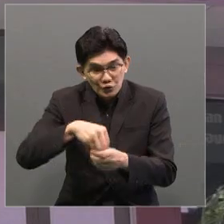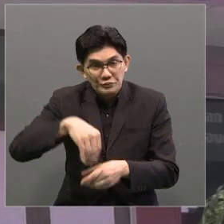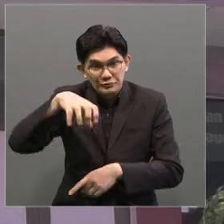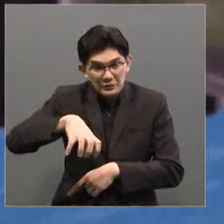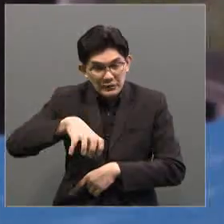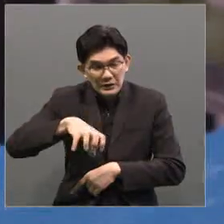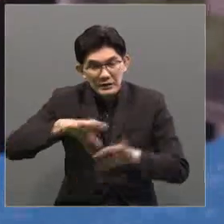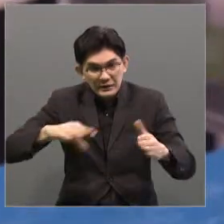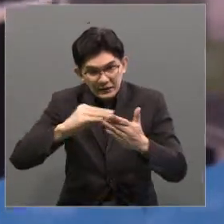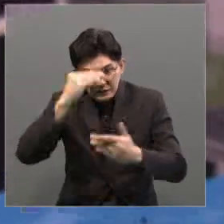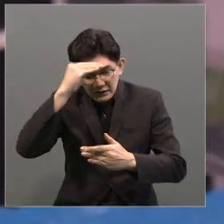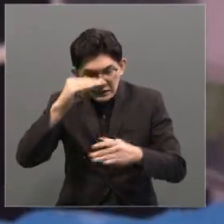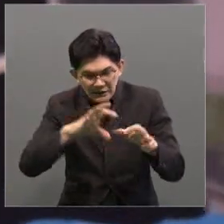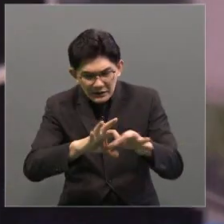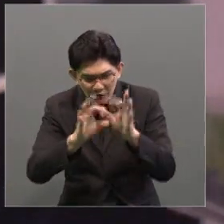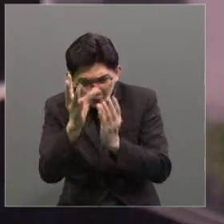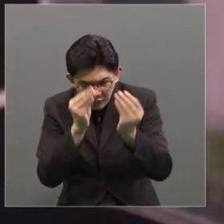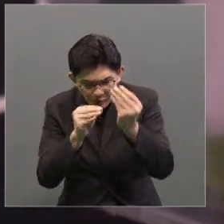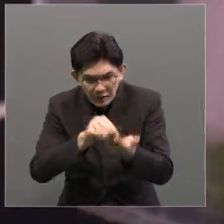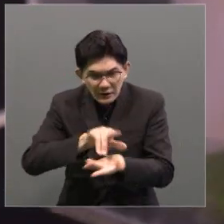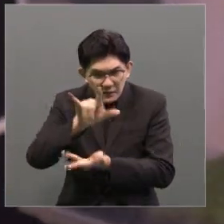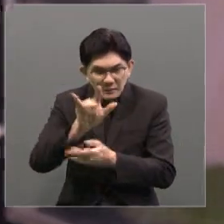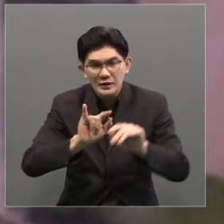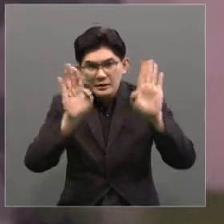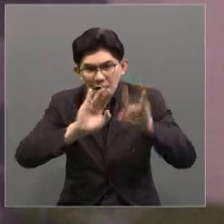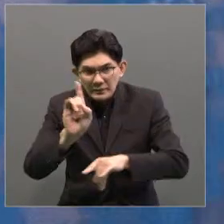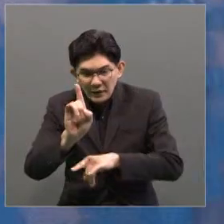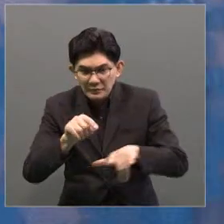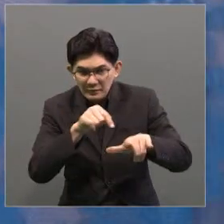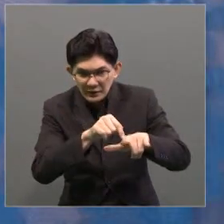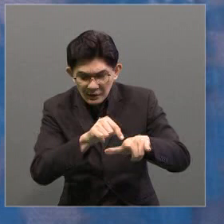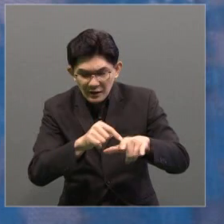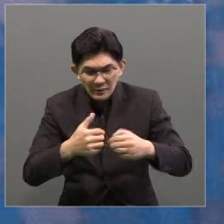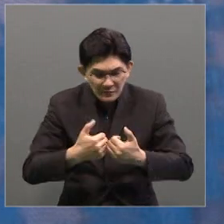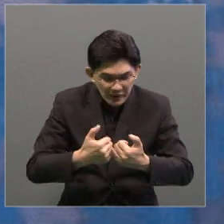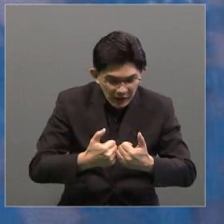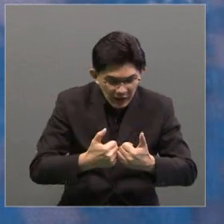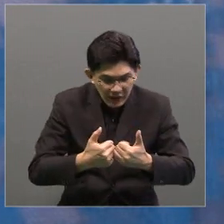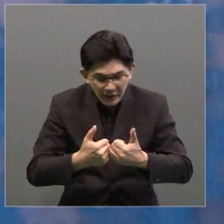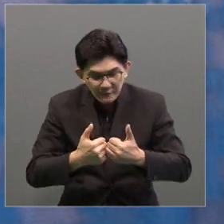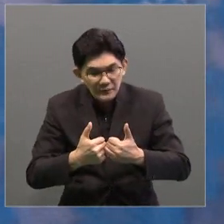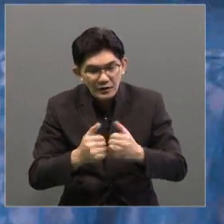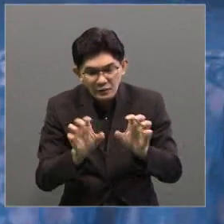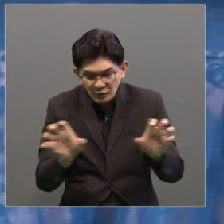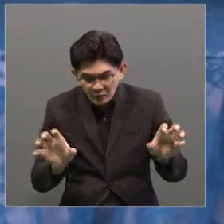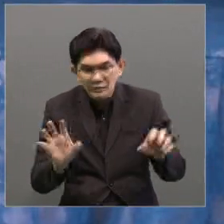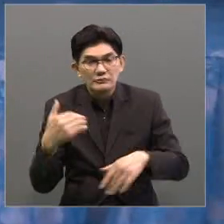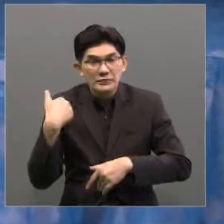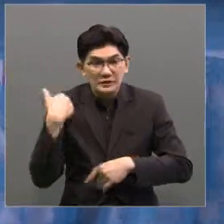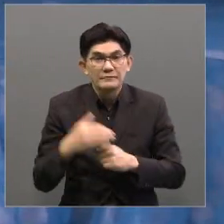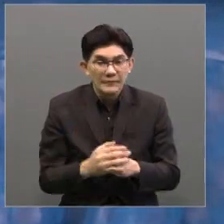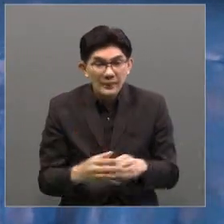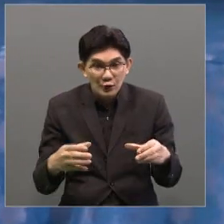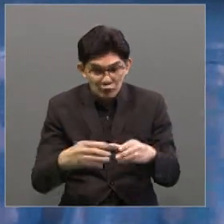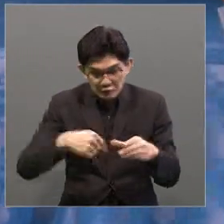องๆได้ศึกษาเกี่ยวกับเครื่องบินชนิดต่างๆไม่ว่าจะเป็นเครื่องบินพลังยางเครื่องบินบังคับวิทยุประเภท4ช่องสัญญาณซึ่งน้องๆกลุ่ม